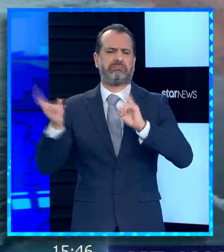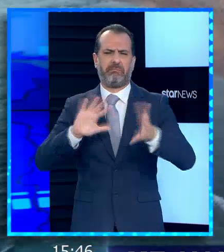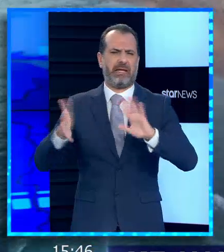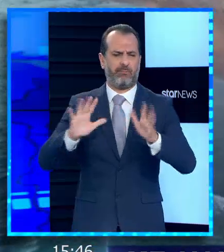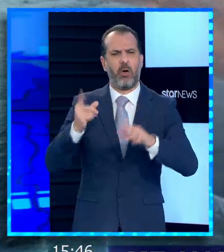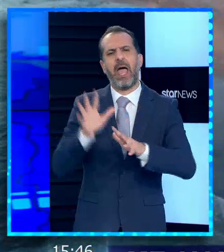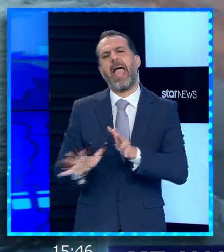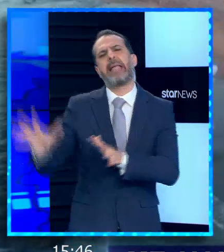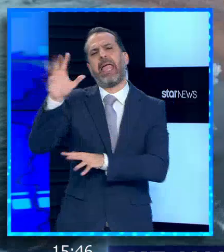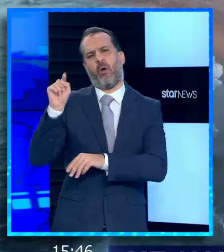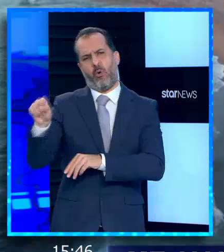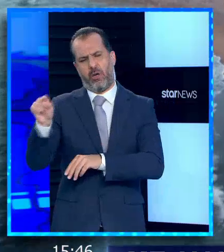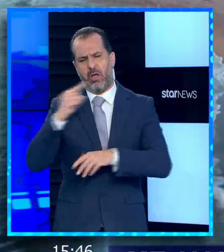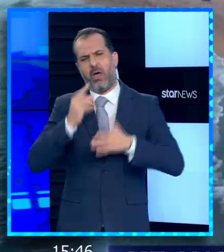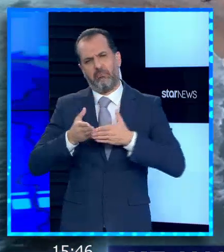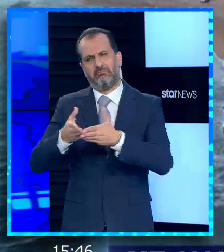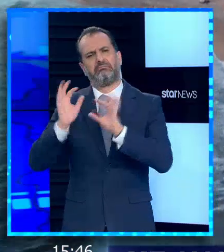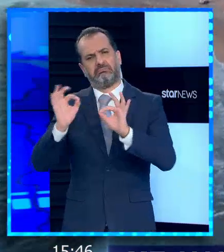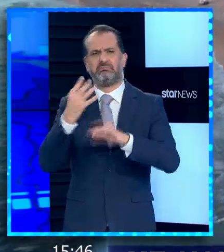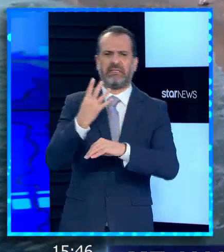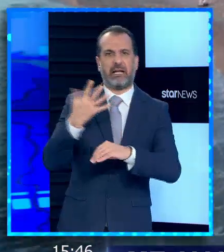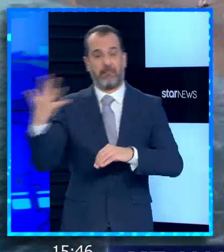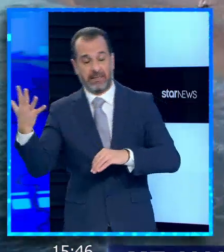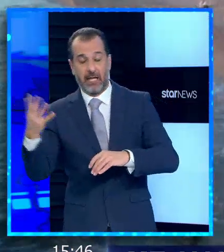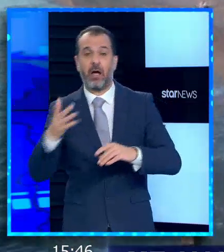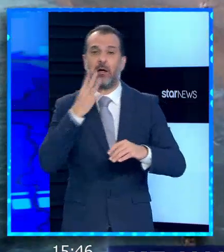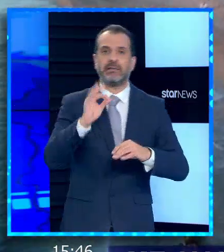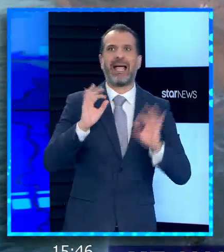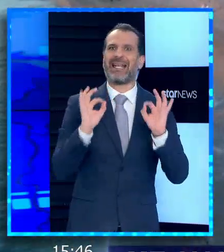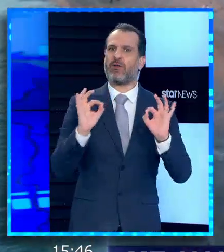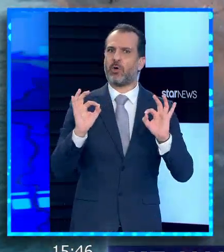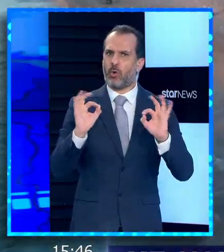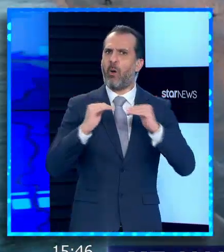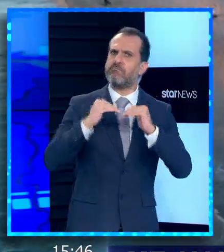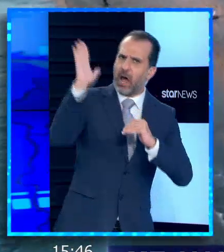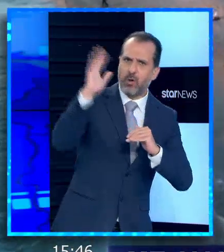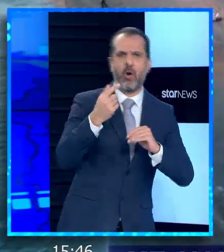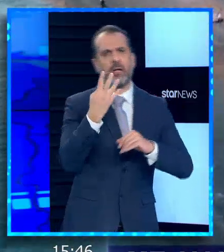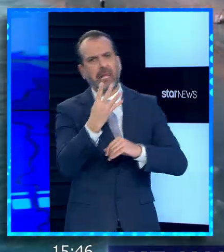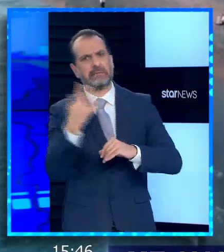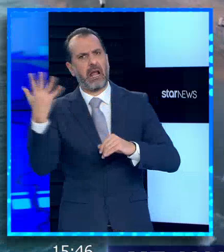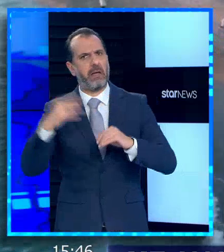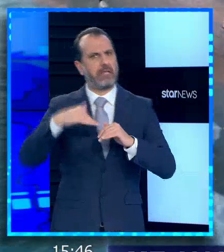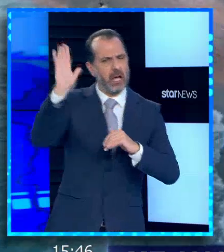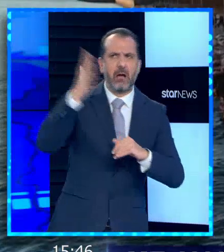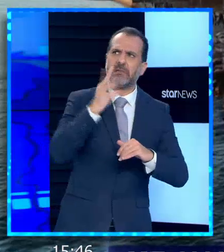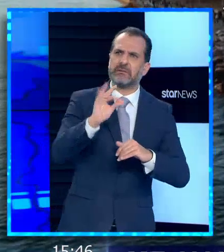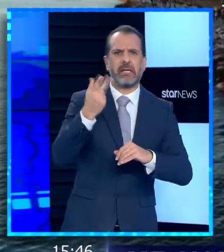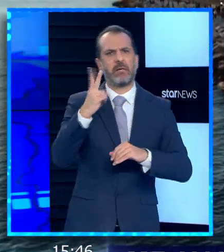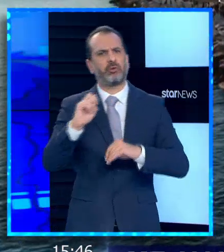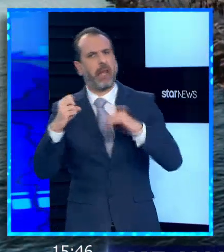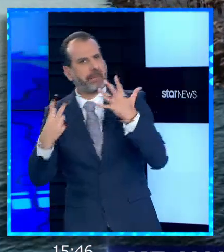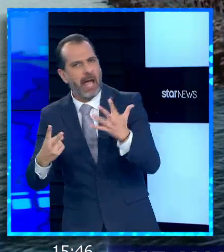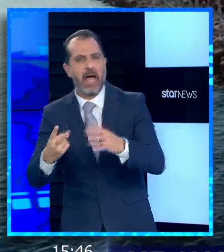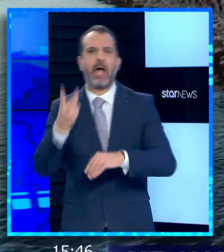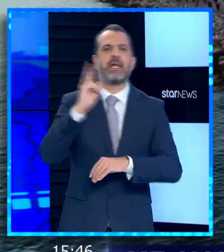βέβαια στο Αιγαίο. Ενώ οι θερμοκρασίες θα είναι 4 με 5 βαθμούς πάνω από τα κανονικά επίπεδα και θα φτάσουμε, όπως ανέφερε, στους 27 με 28